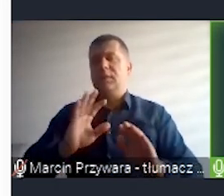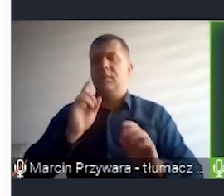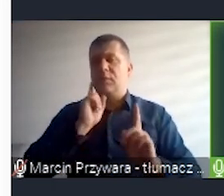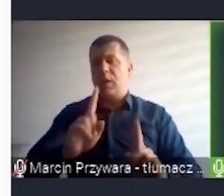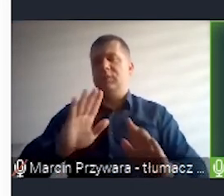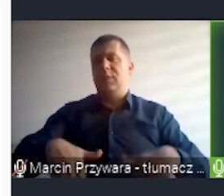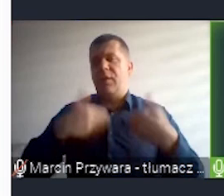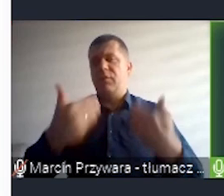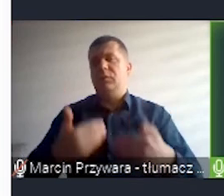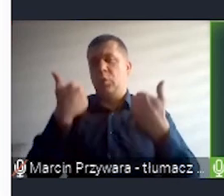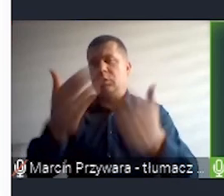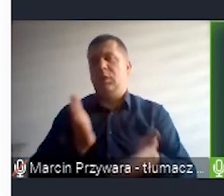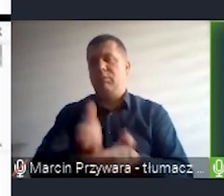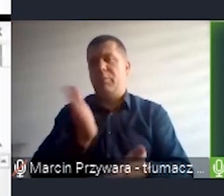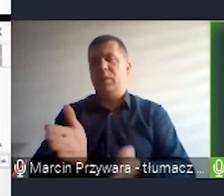sprawozdawczości z udzielonej pomocy.